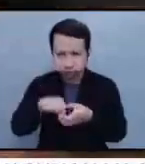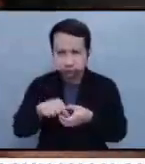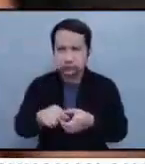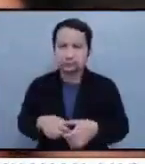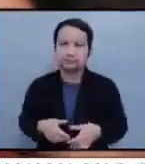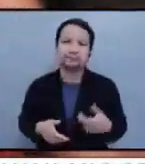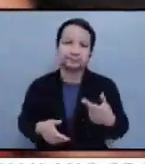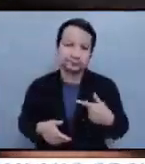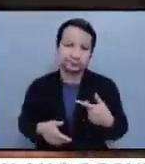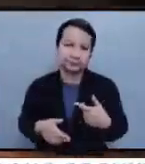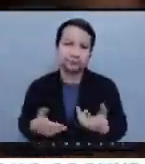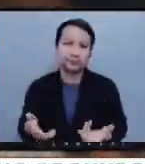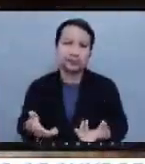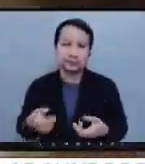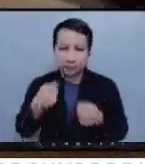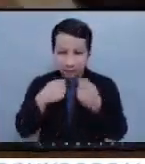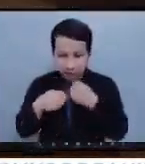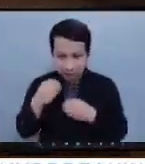ng laman yung tiyan mo.